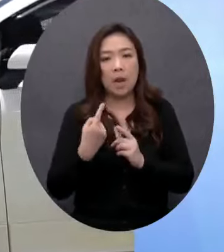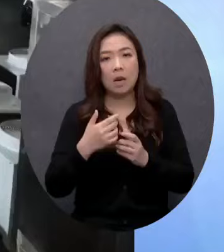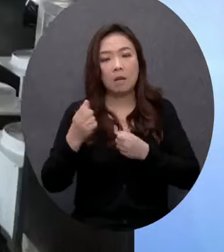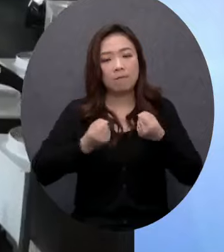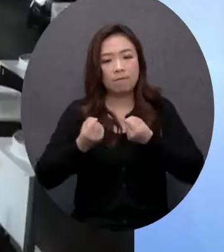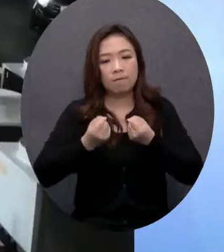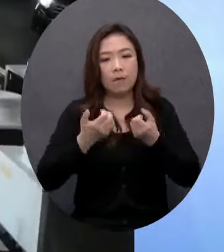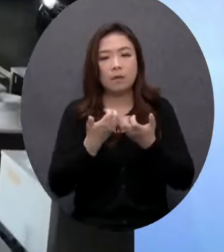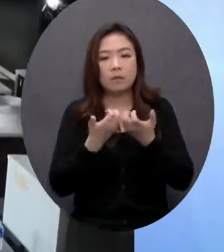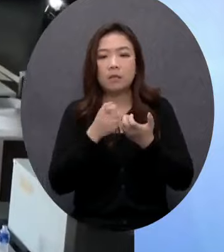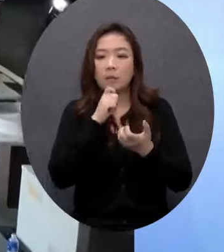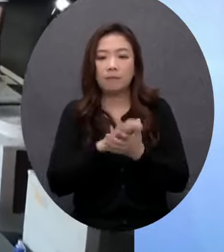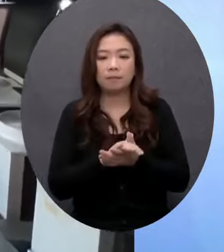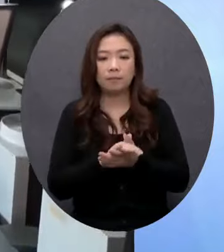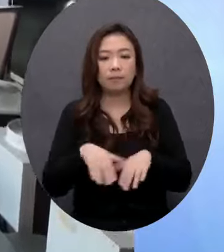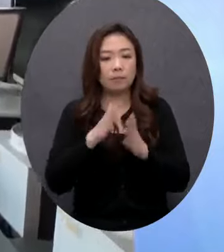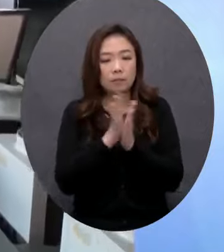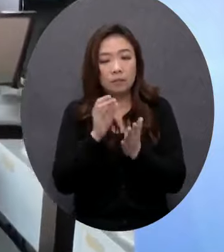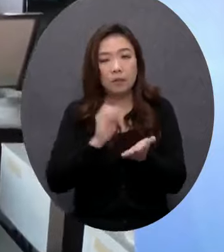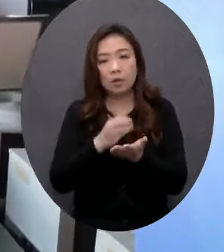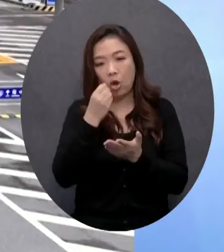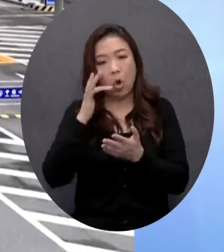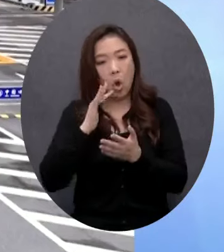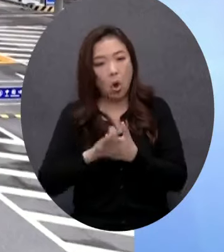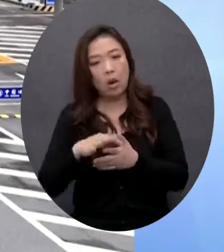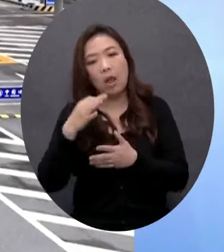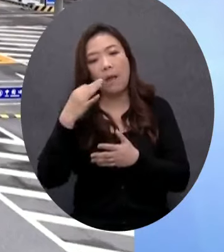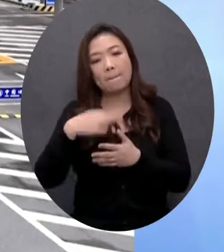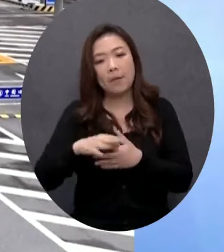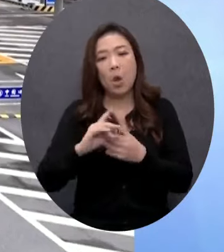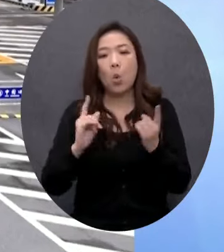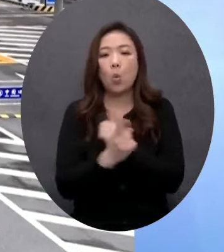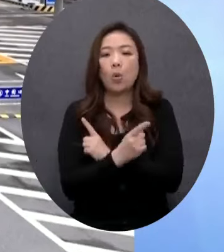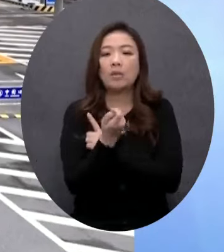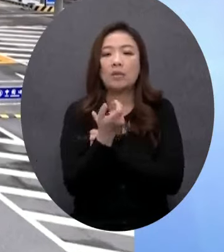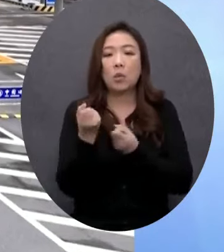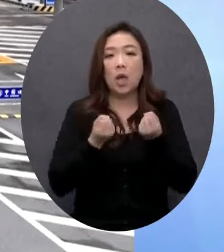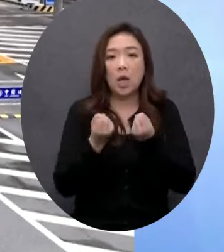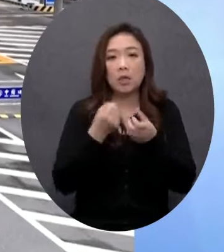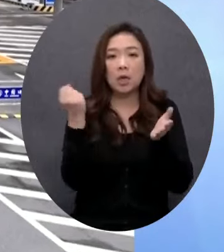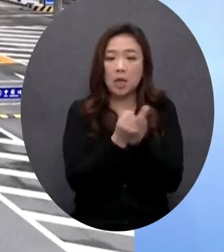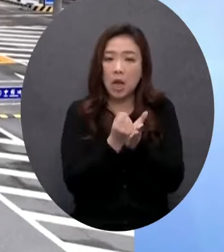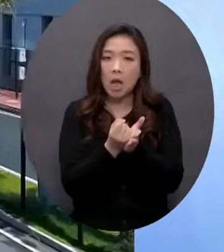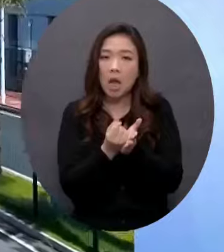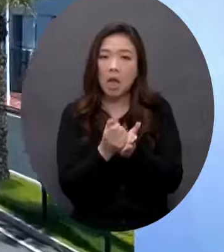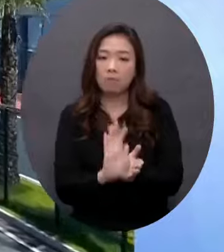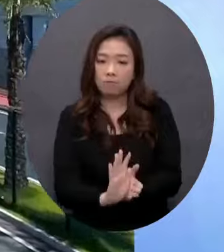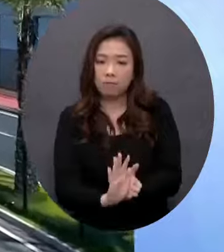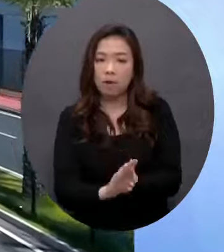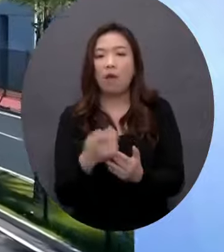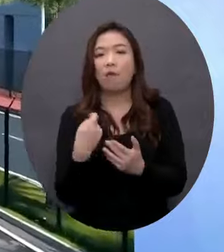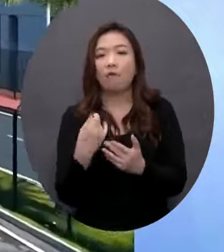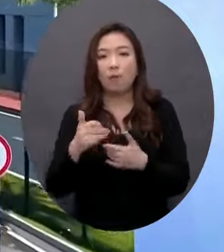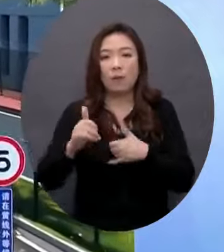施港澳与内地免试换领小汽车驾驶证业务，方便出